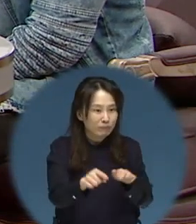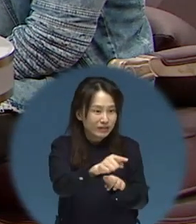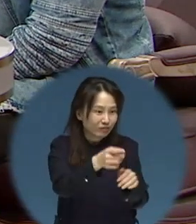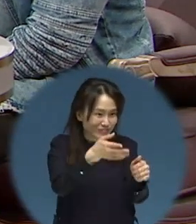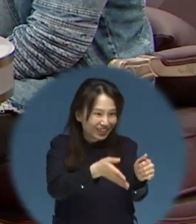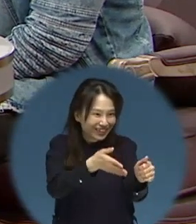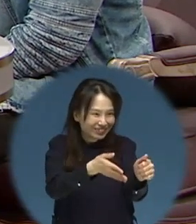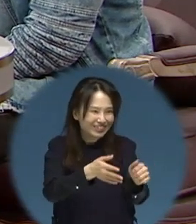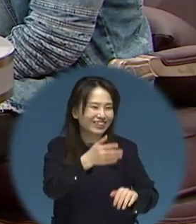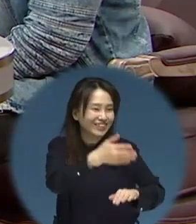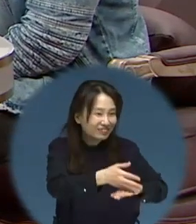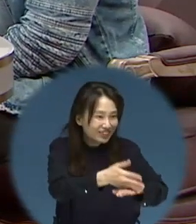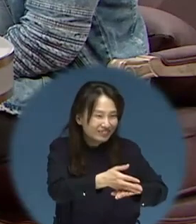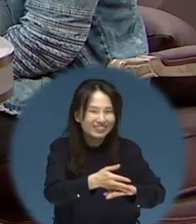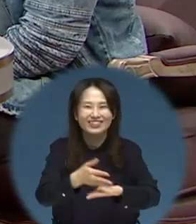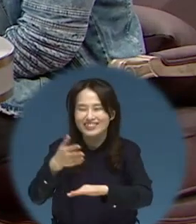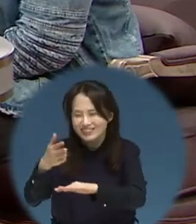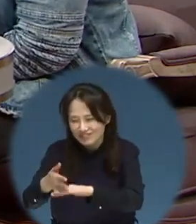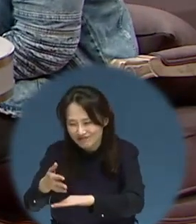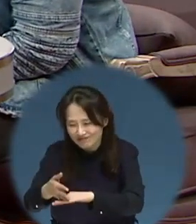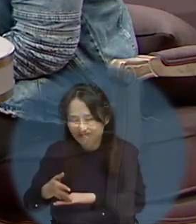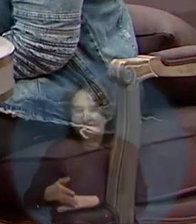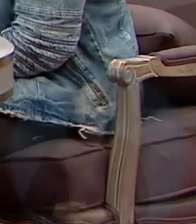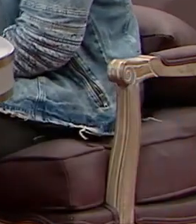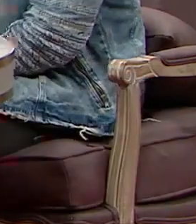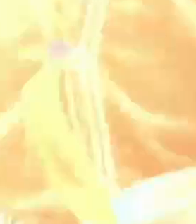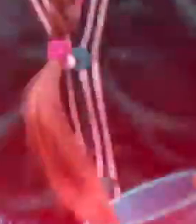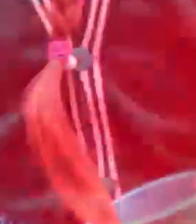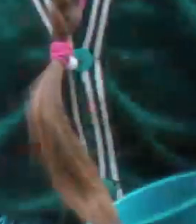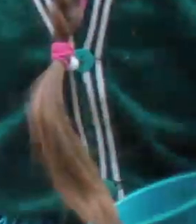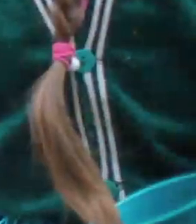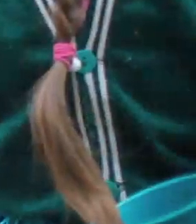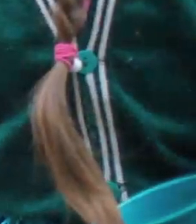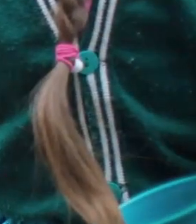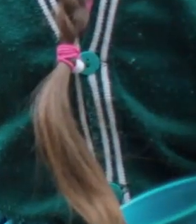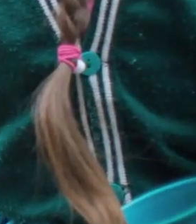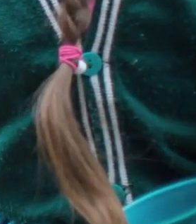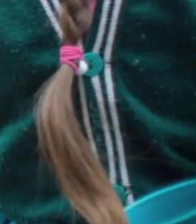주시기 부탁을 드릴게요. 고맙습니다. 아, 네, 고맙습니다. 네.